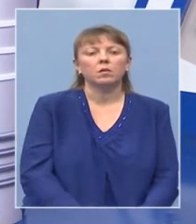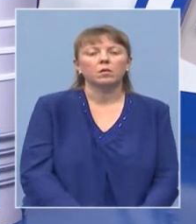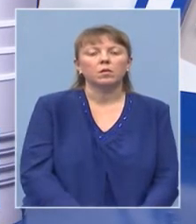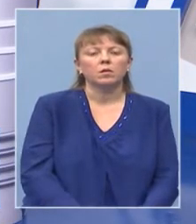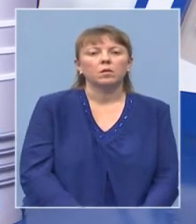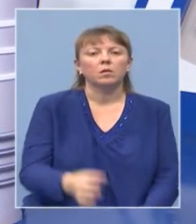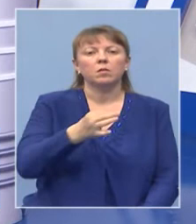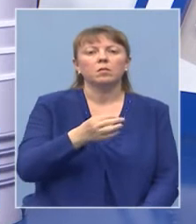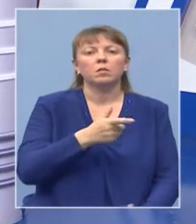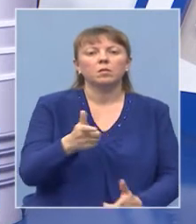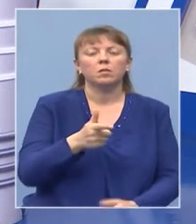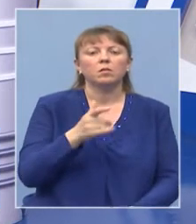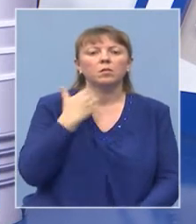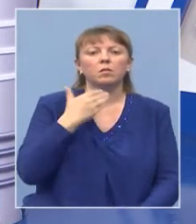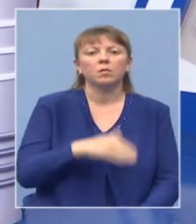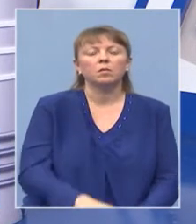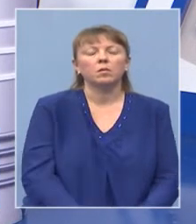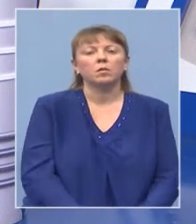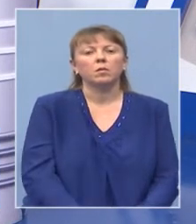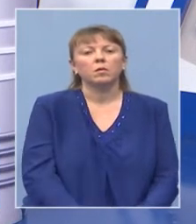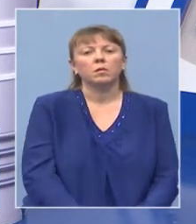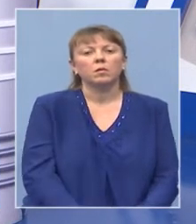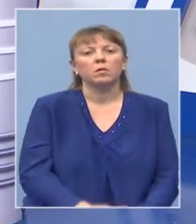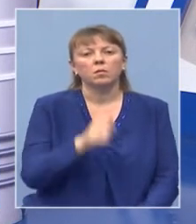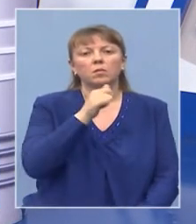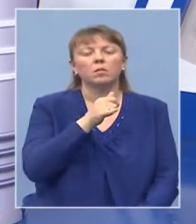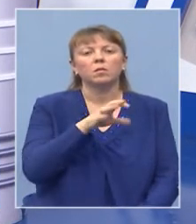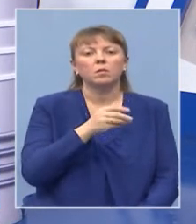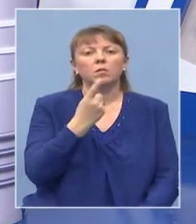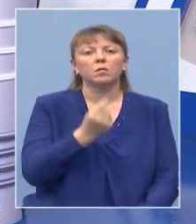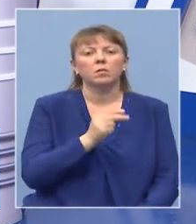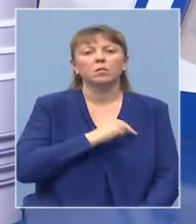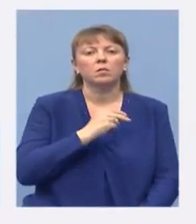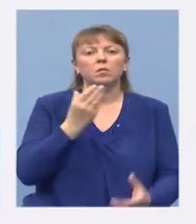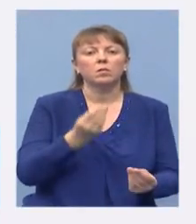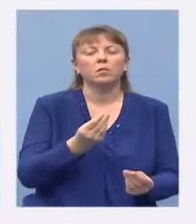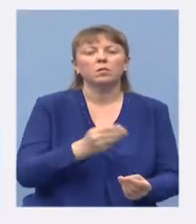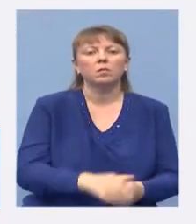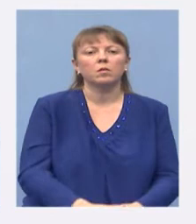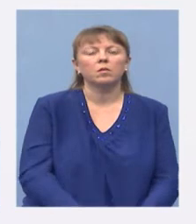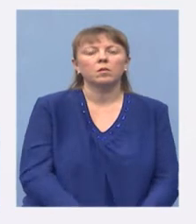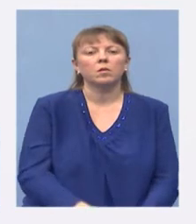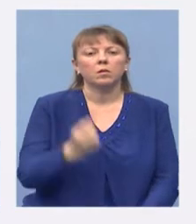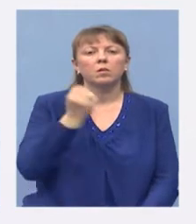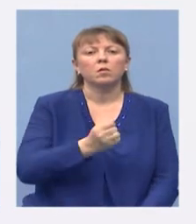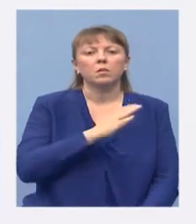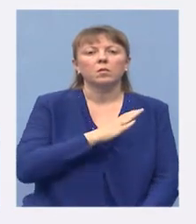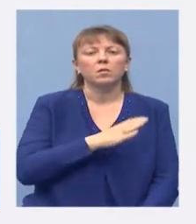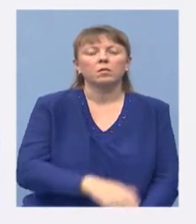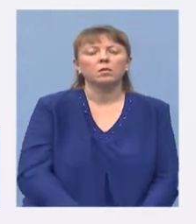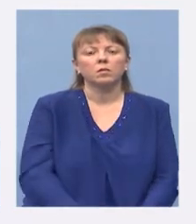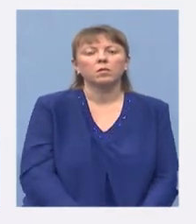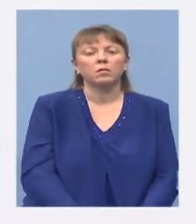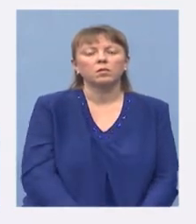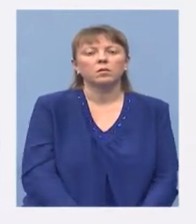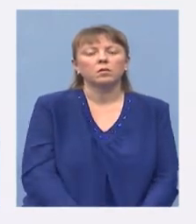можно это изготовить, это город Актобе, где можно паспорт изготовить за один рабочий день. Бывают такие форс-мажорные ситуации, мы об этом тоже гражданам